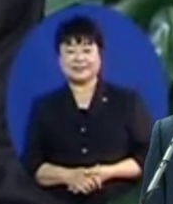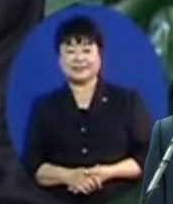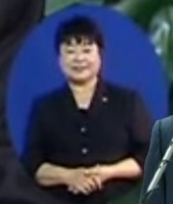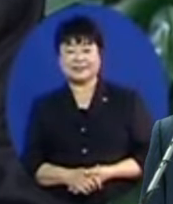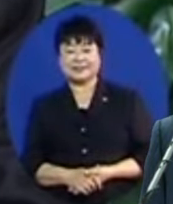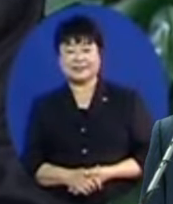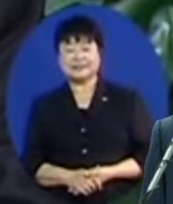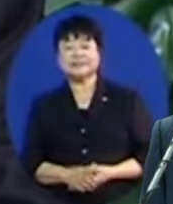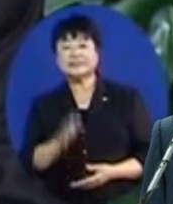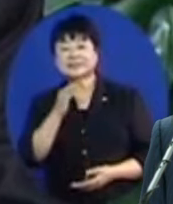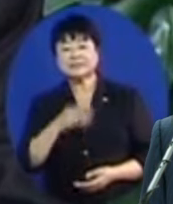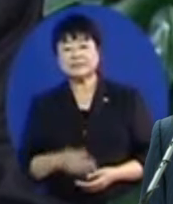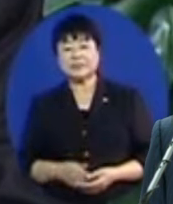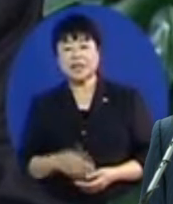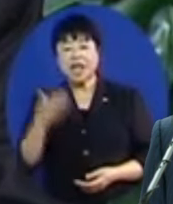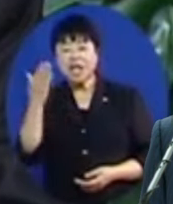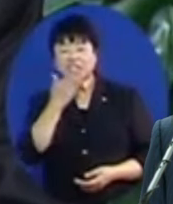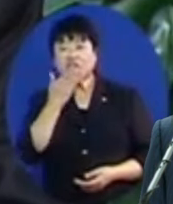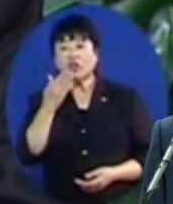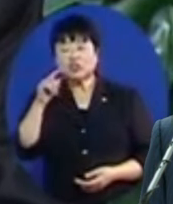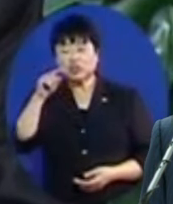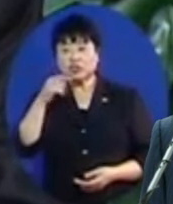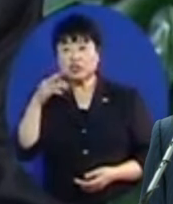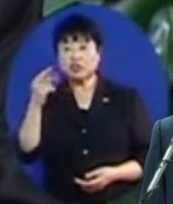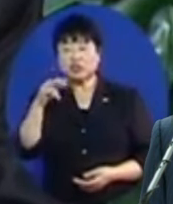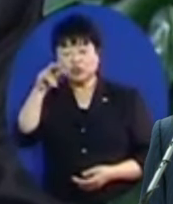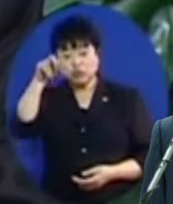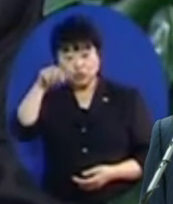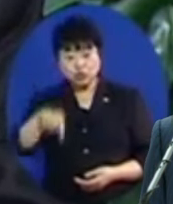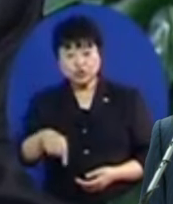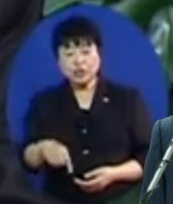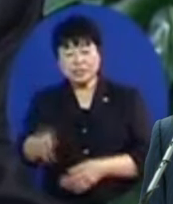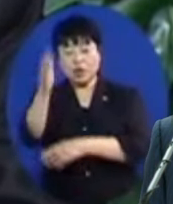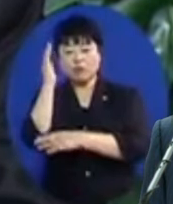제가 청주에서 부흥회를 하면서